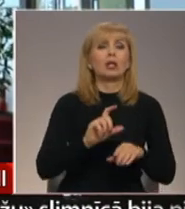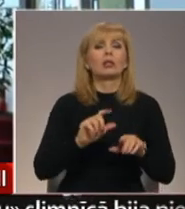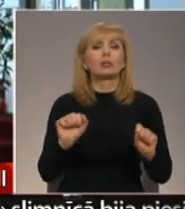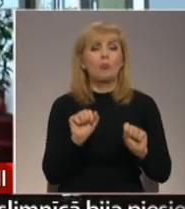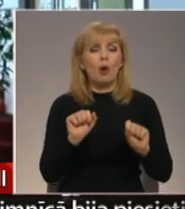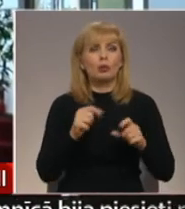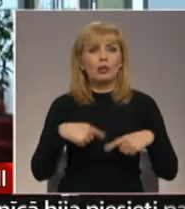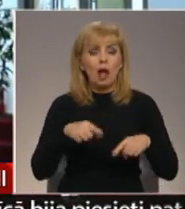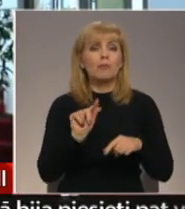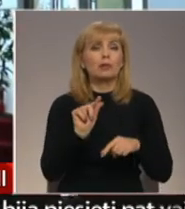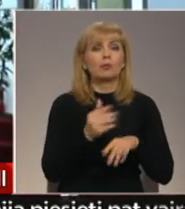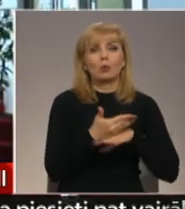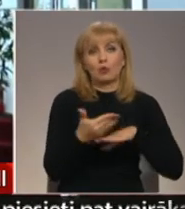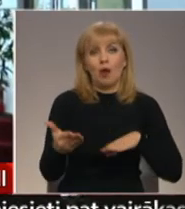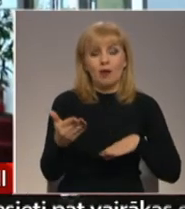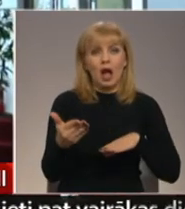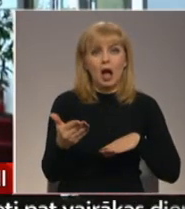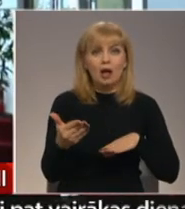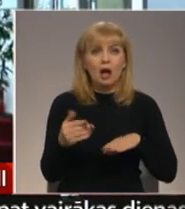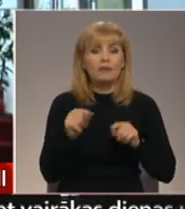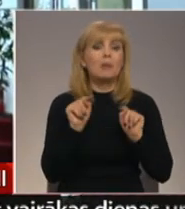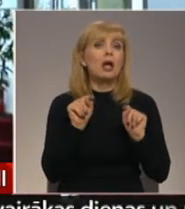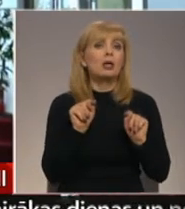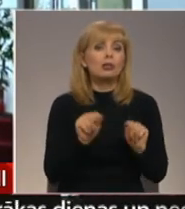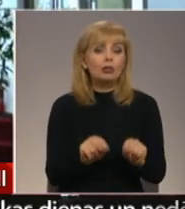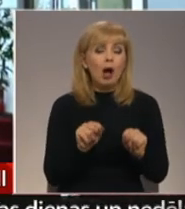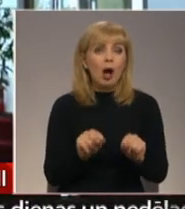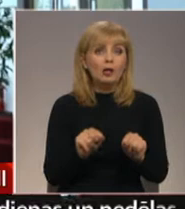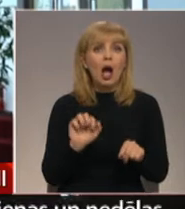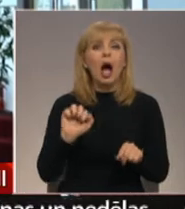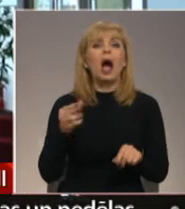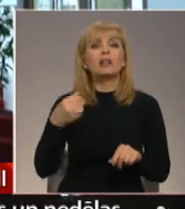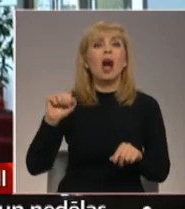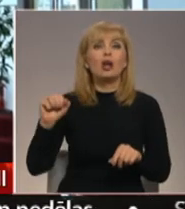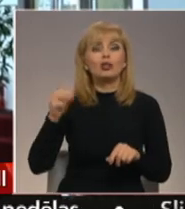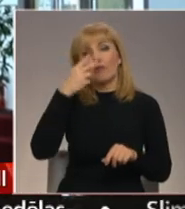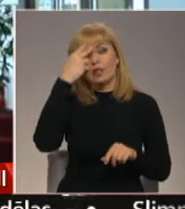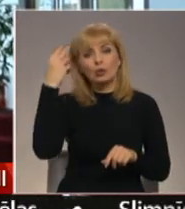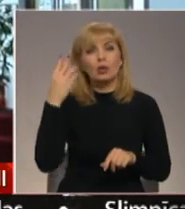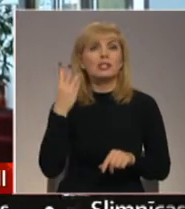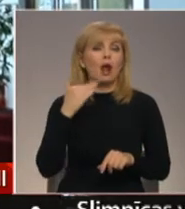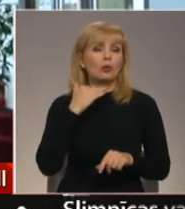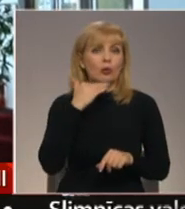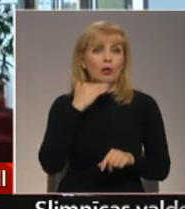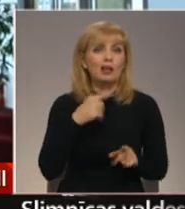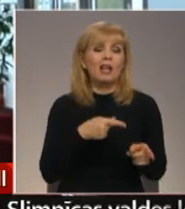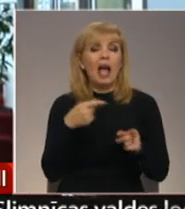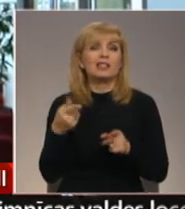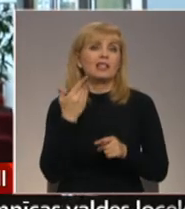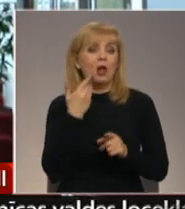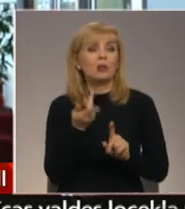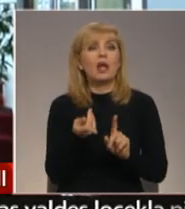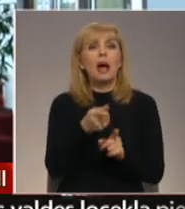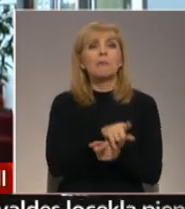sākumu. Un šajā scenārijā tātad Ādažu vidusskolā 4. Klasītes aiziet maiņu režīmā un